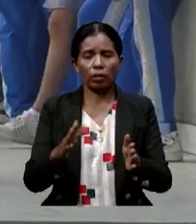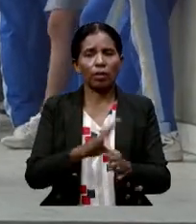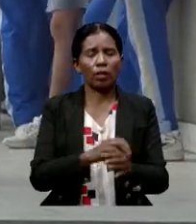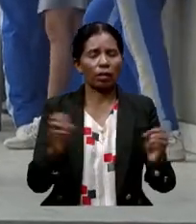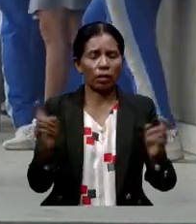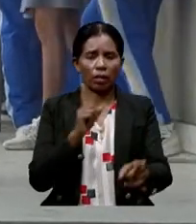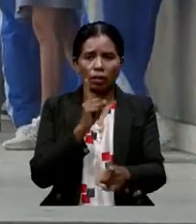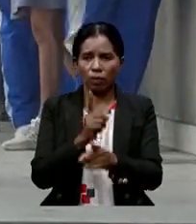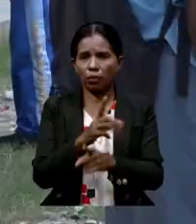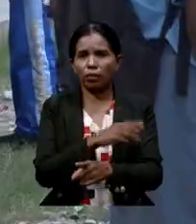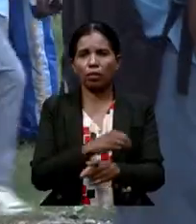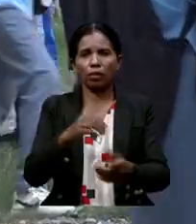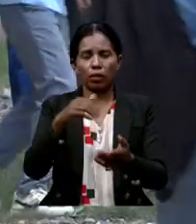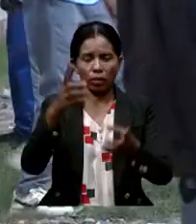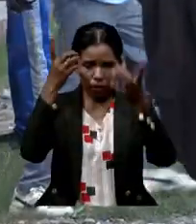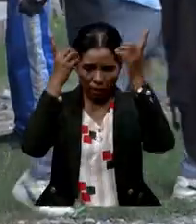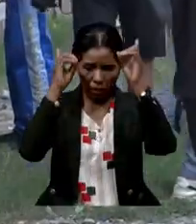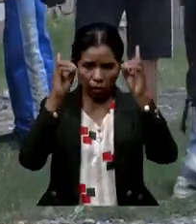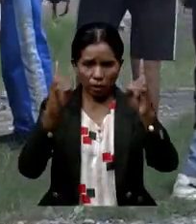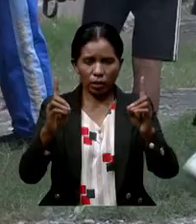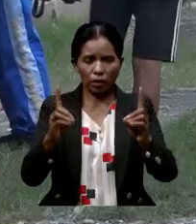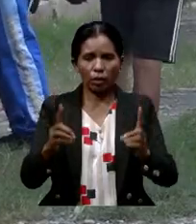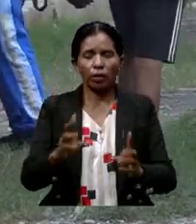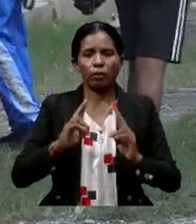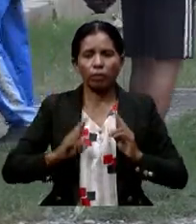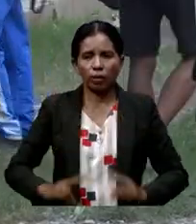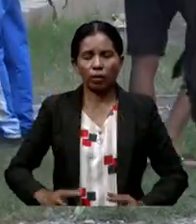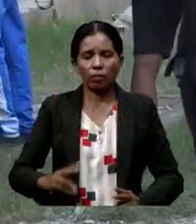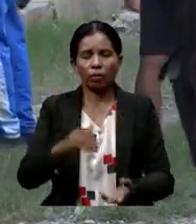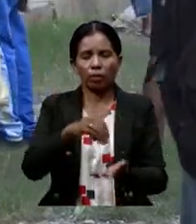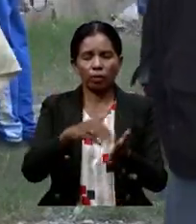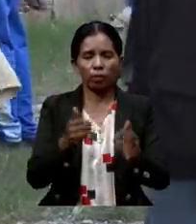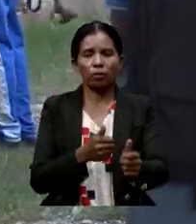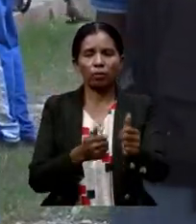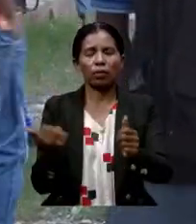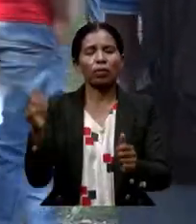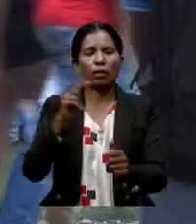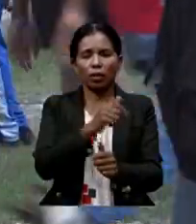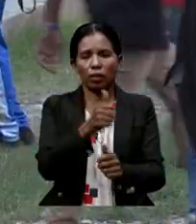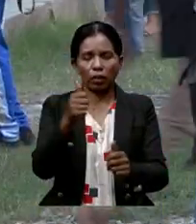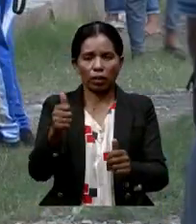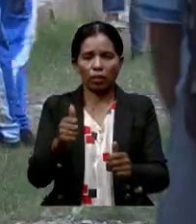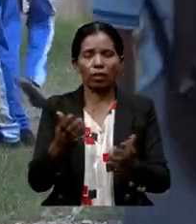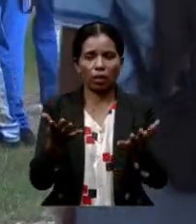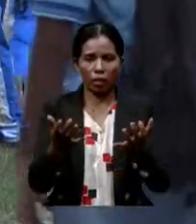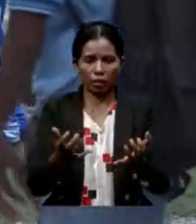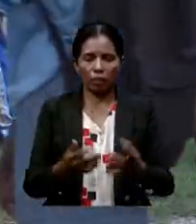uniforme, tamba kada eskola decidi farda ba estudante sira tuiri dei daknia preferensia. Lamberto da Silva, Emerenciana Martins, GMN.